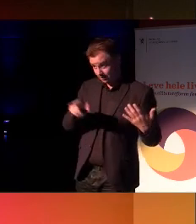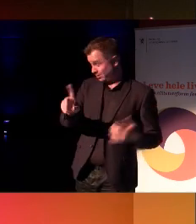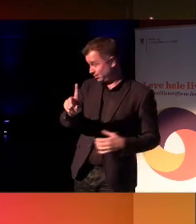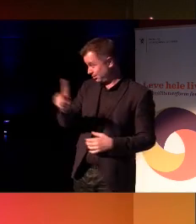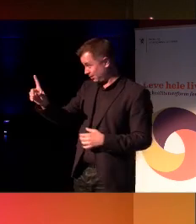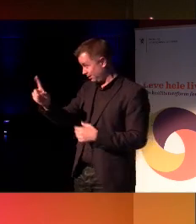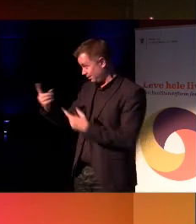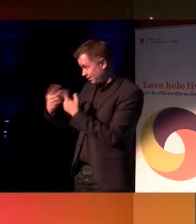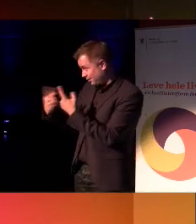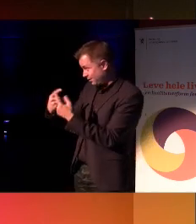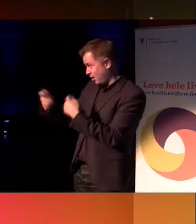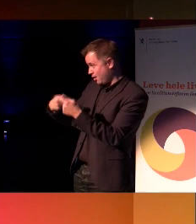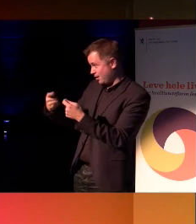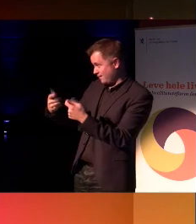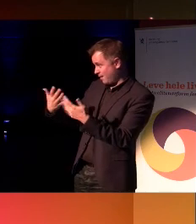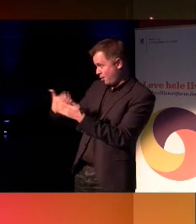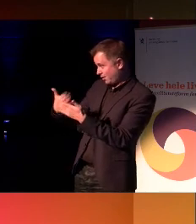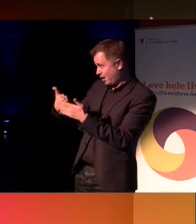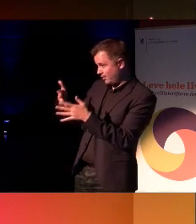I forhold til hva den frivillige kunne utføre.